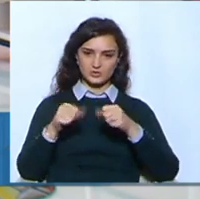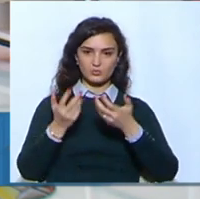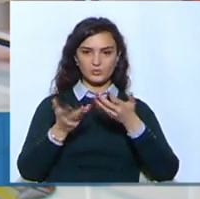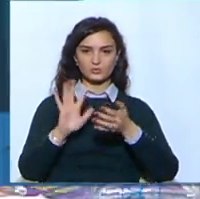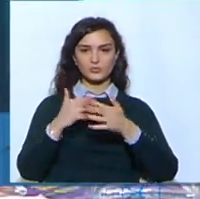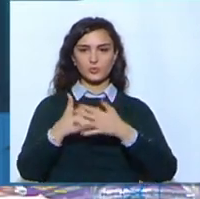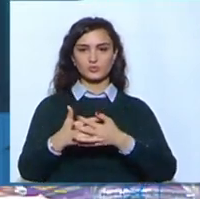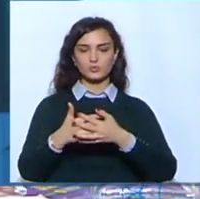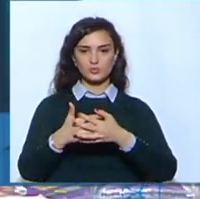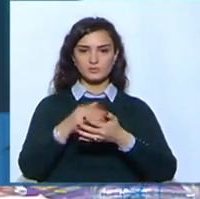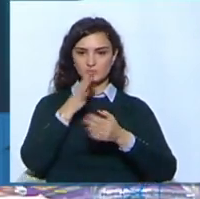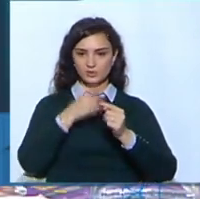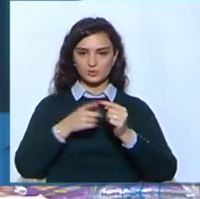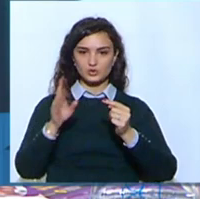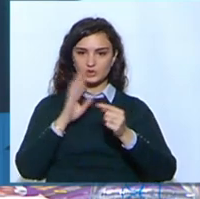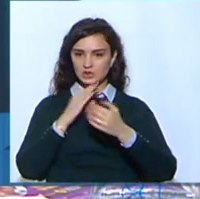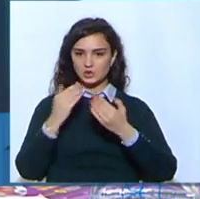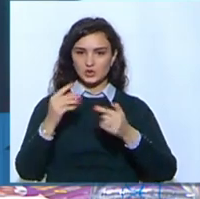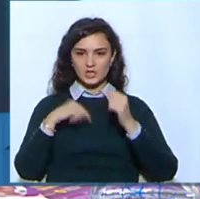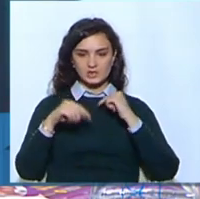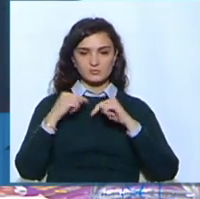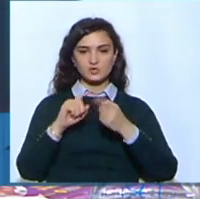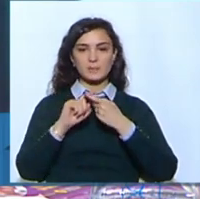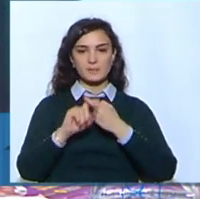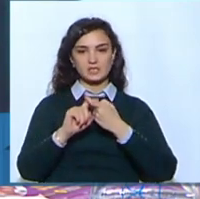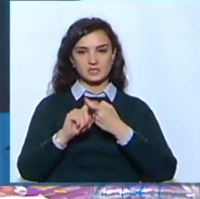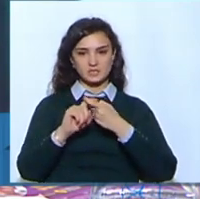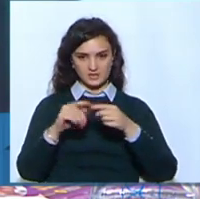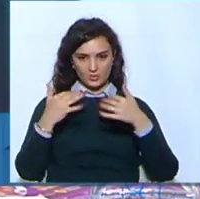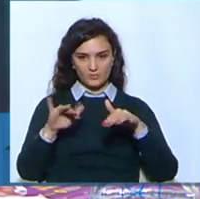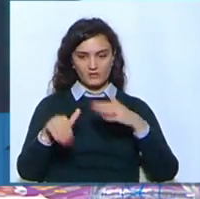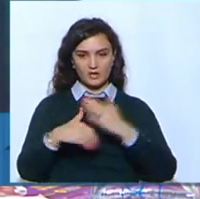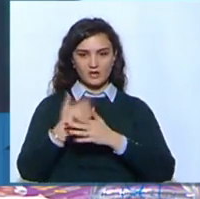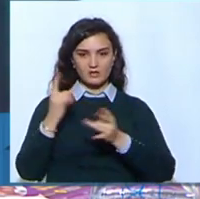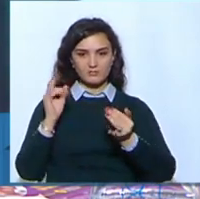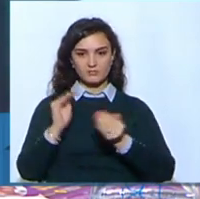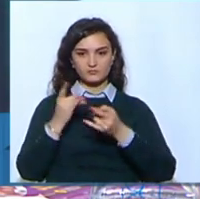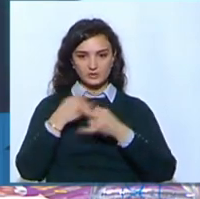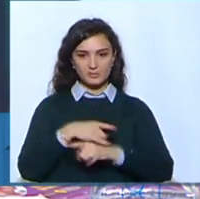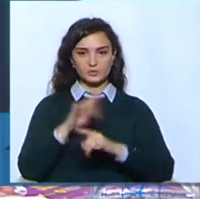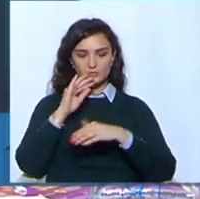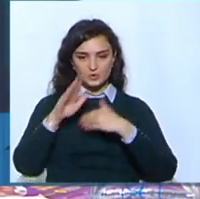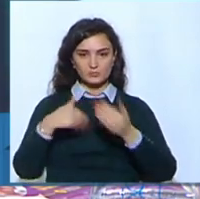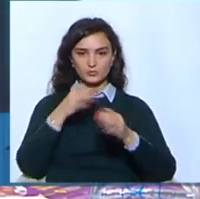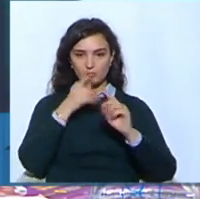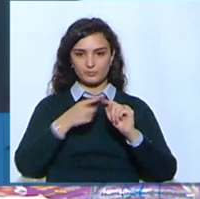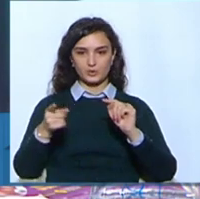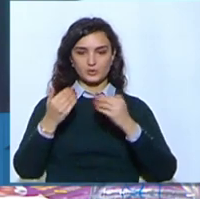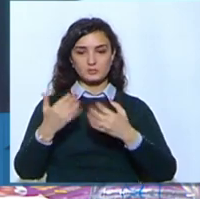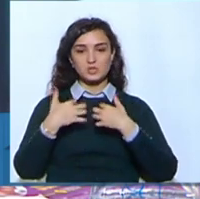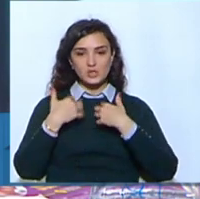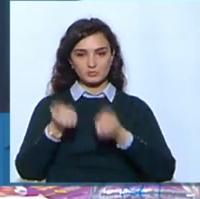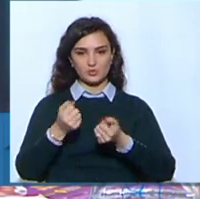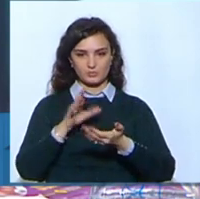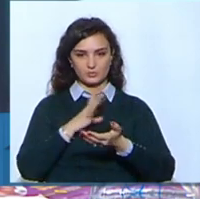არა ორსულობის პერიოდში დედის ორგანიზმში არსებული ინფექცია უკვე ახალშობილის დაბადების შემდგომ პერიოდზე მის